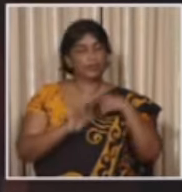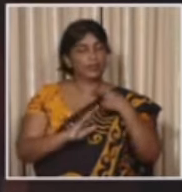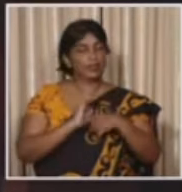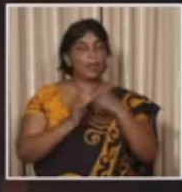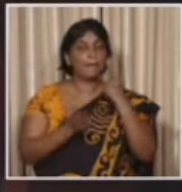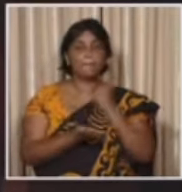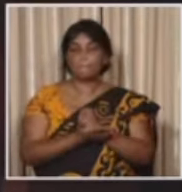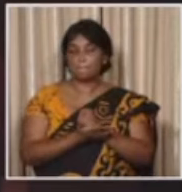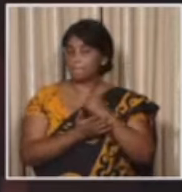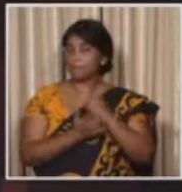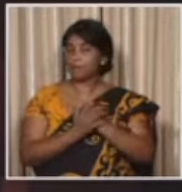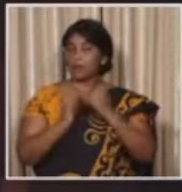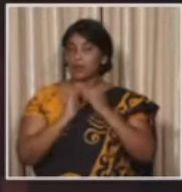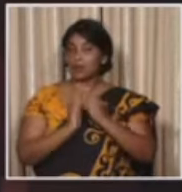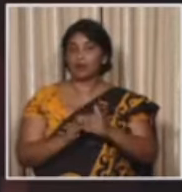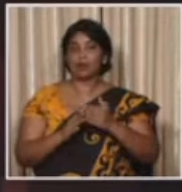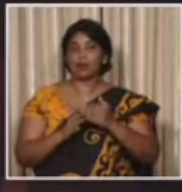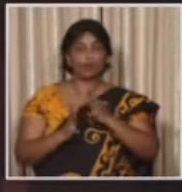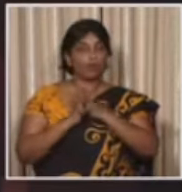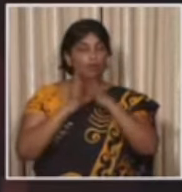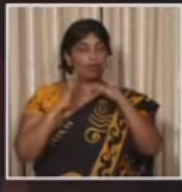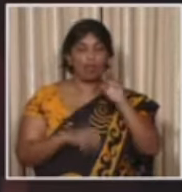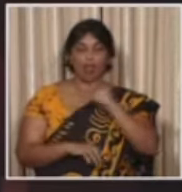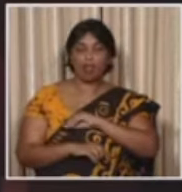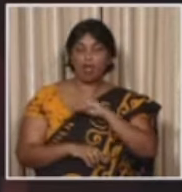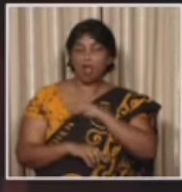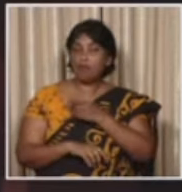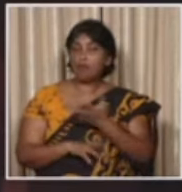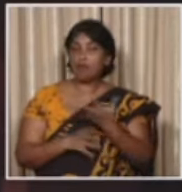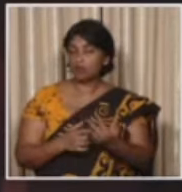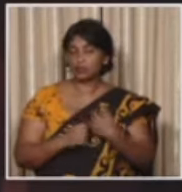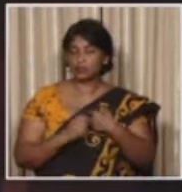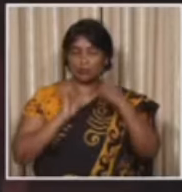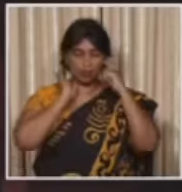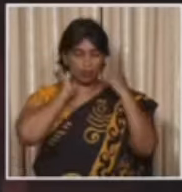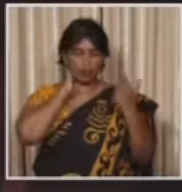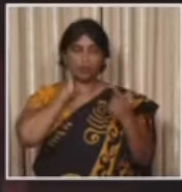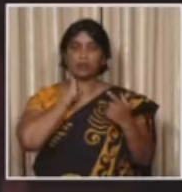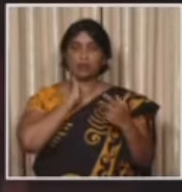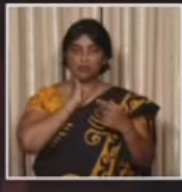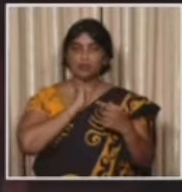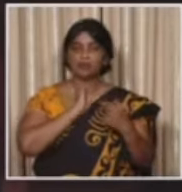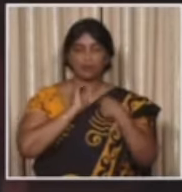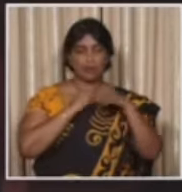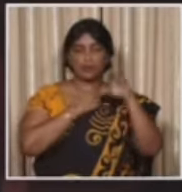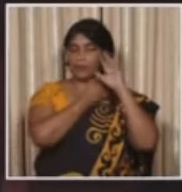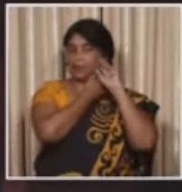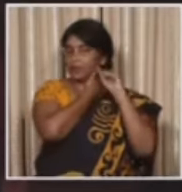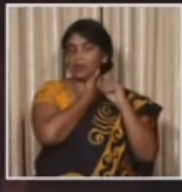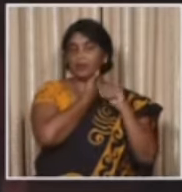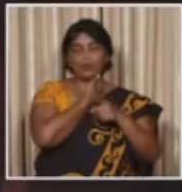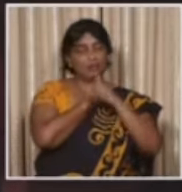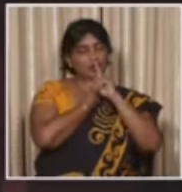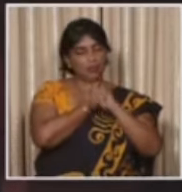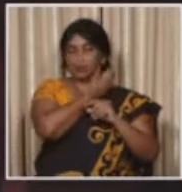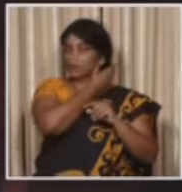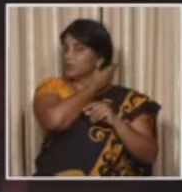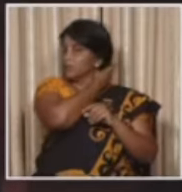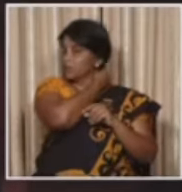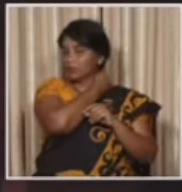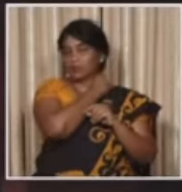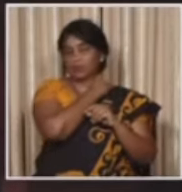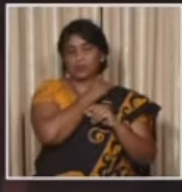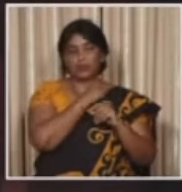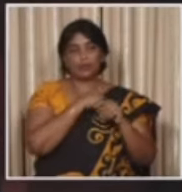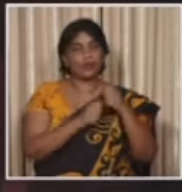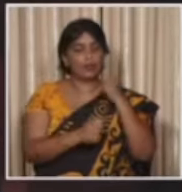බැංකු පද්ධතිය ලැබපු අධික ලාභය ගැන ඔබතුමා හිතුවේ. මම පිළිගන්නවා අනිවාර්යෙන්ම